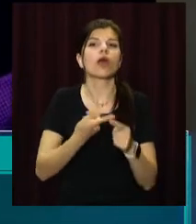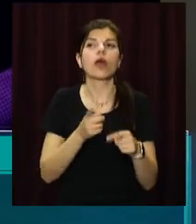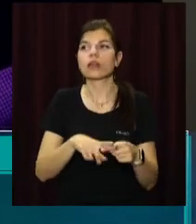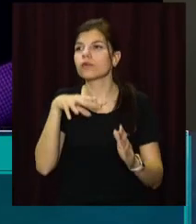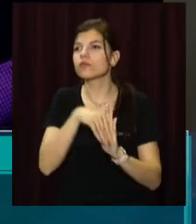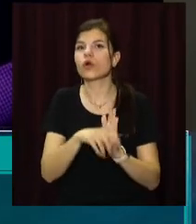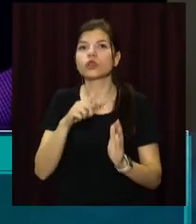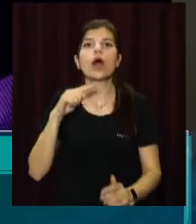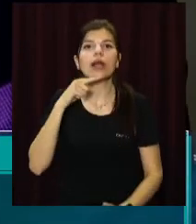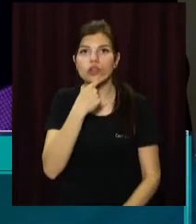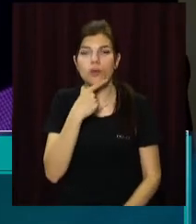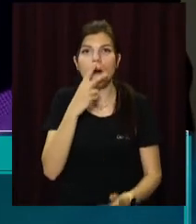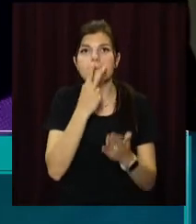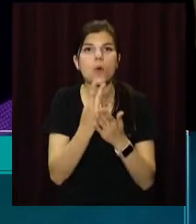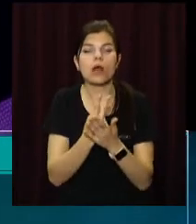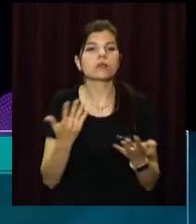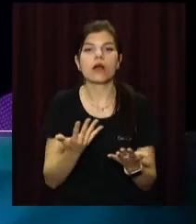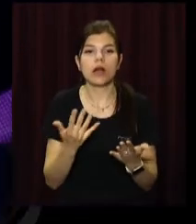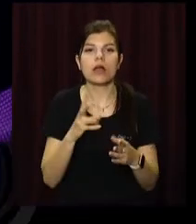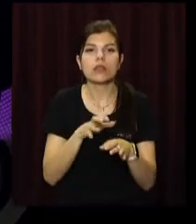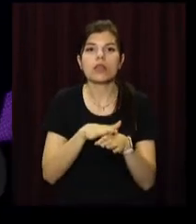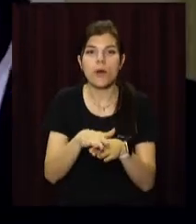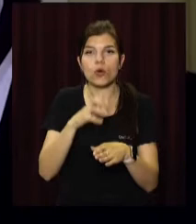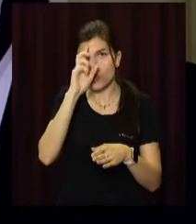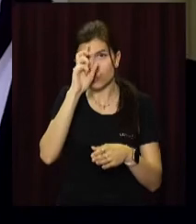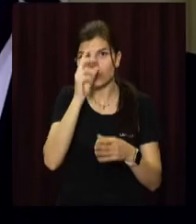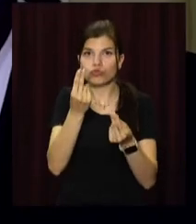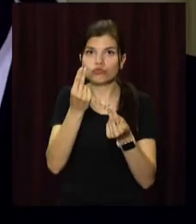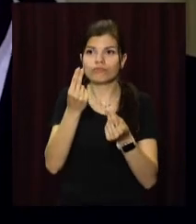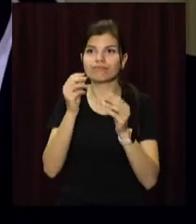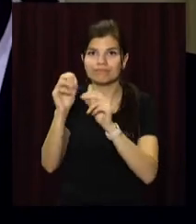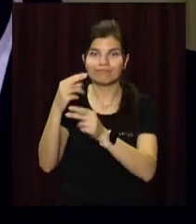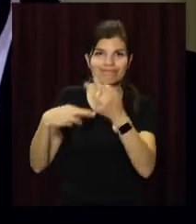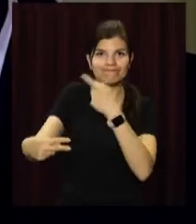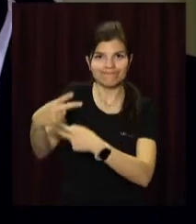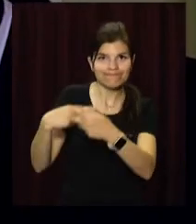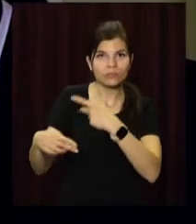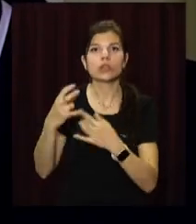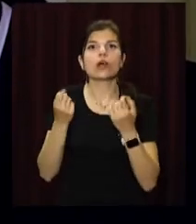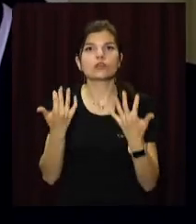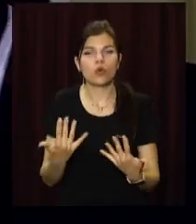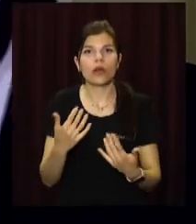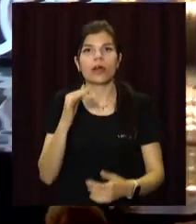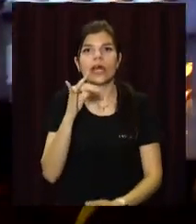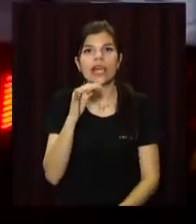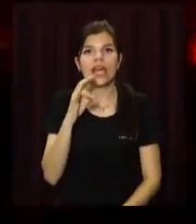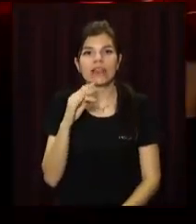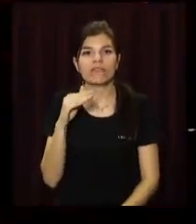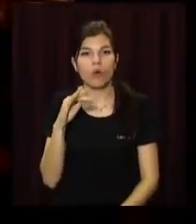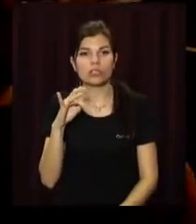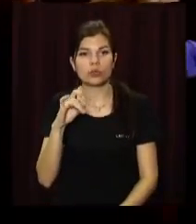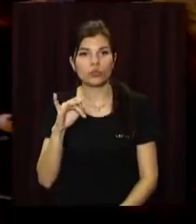і економічні показники наповнення бюджету, наскільки працює і комфортна інфраструктура. Так,